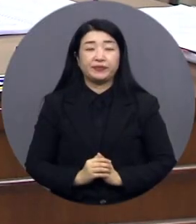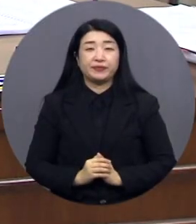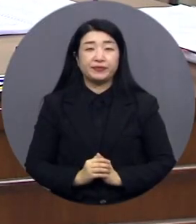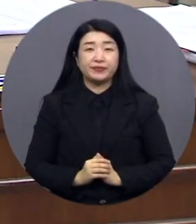이동편의